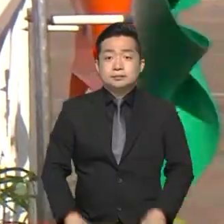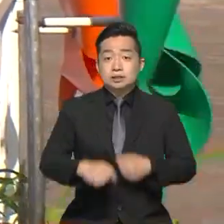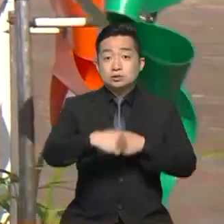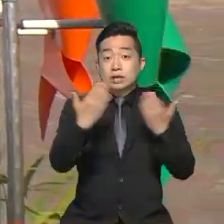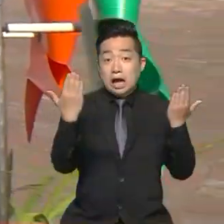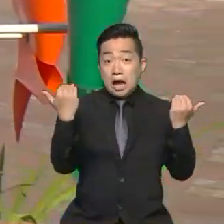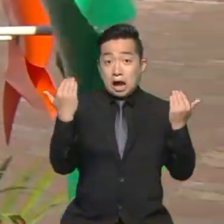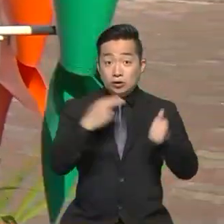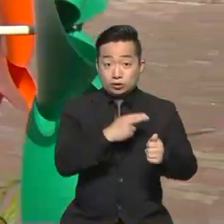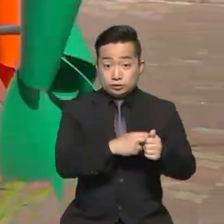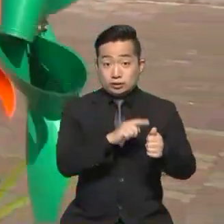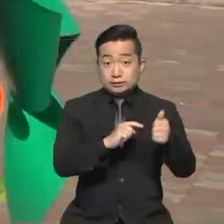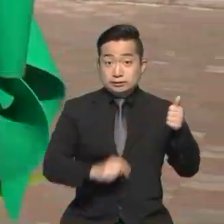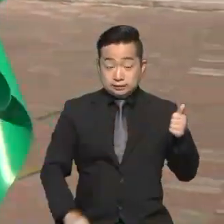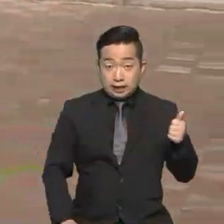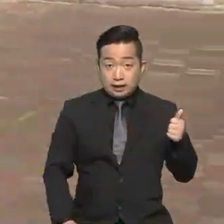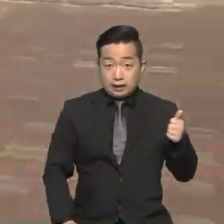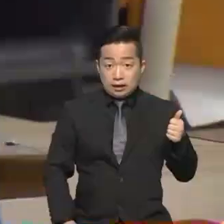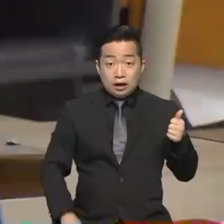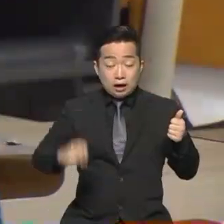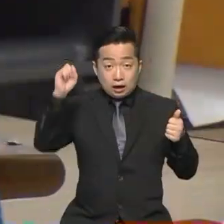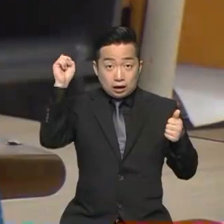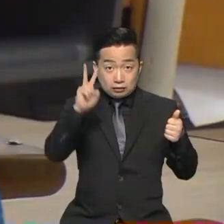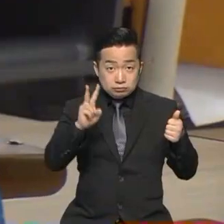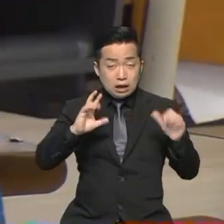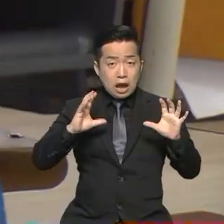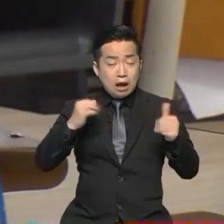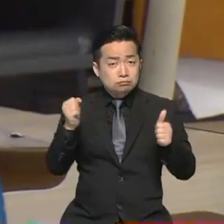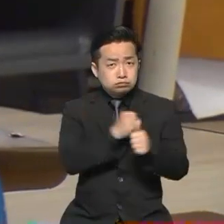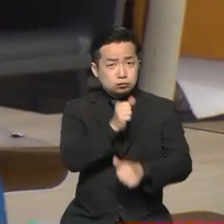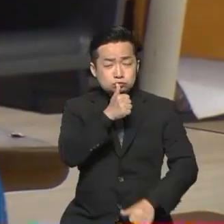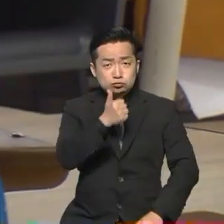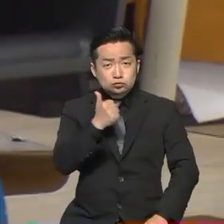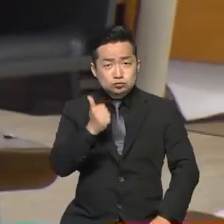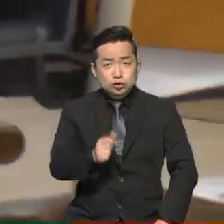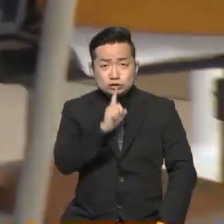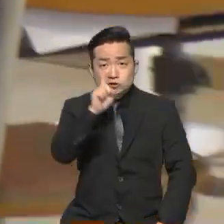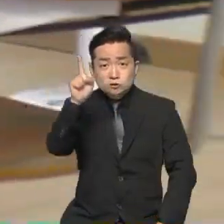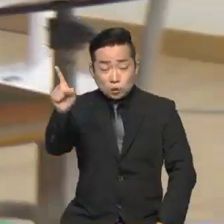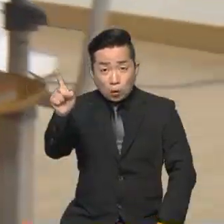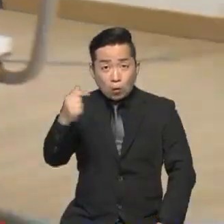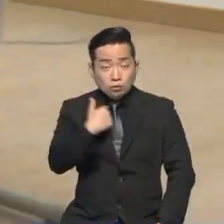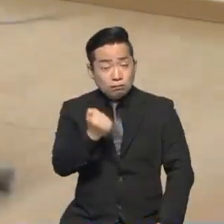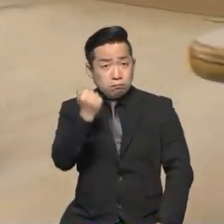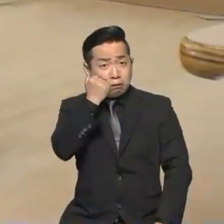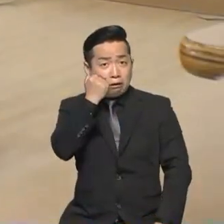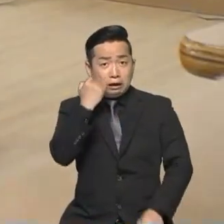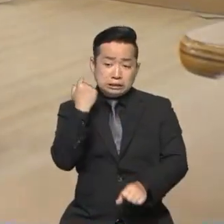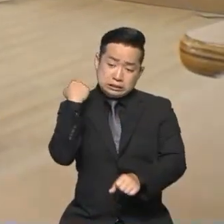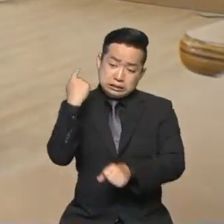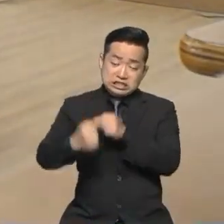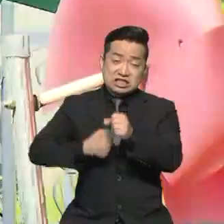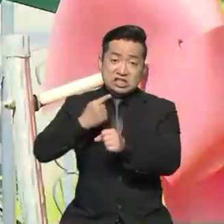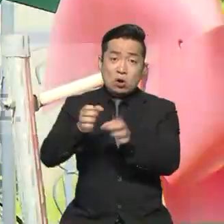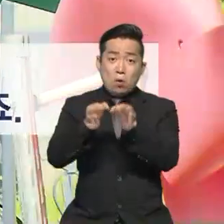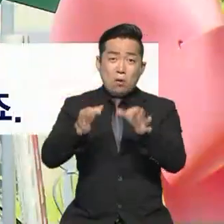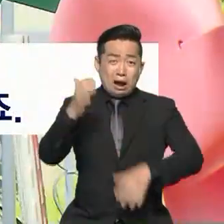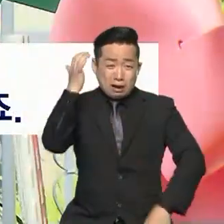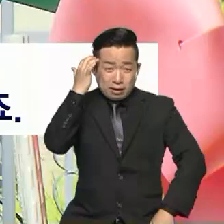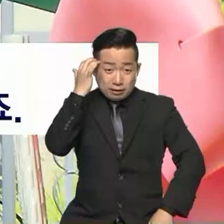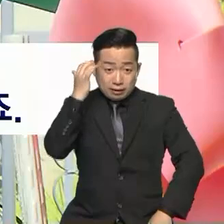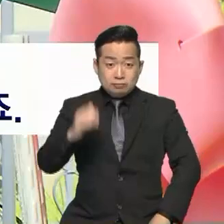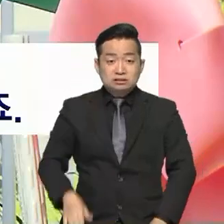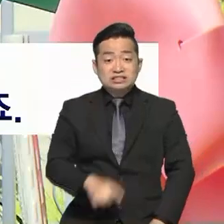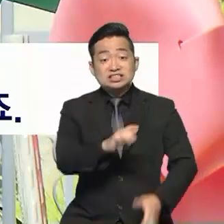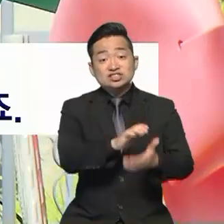초등학교 교사 김민재 씨. 갑작스런 아동학대 신고에 지난 한 해를 악몽처럼 보냈습니다. 내 친구가